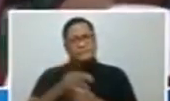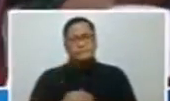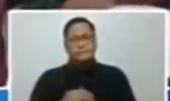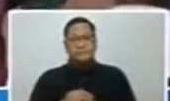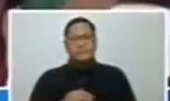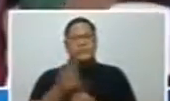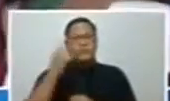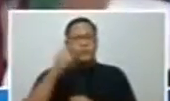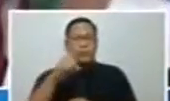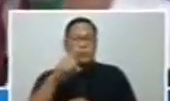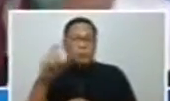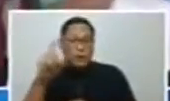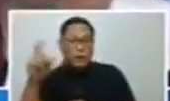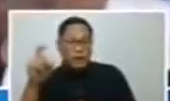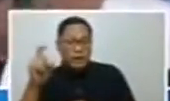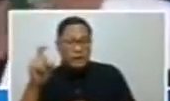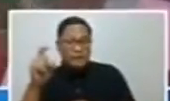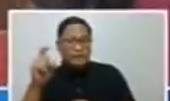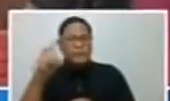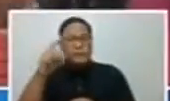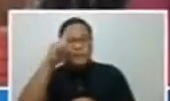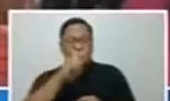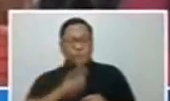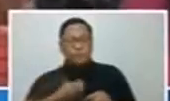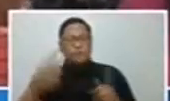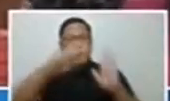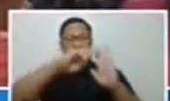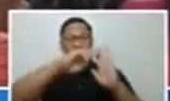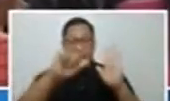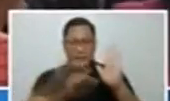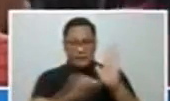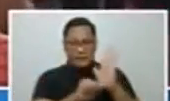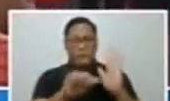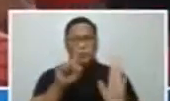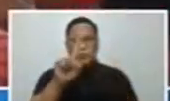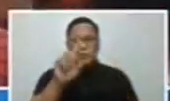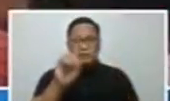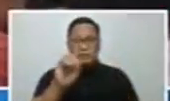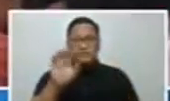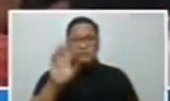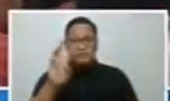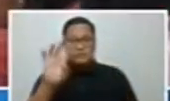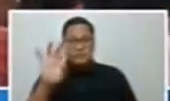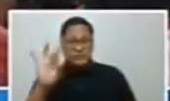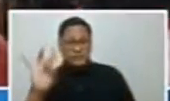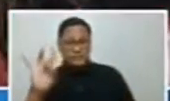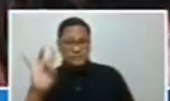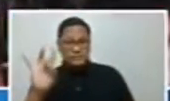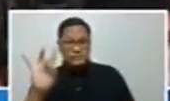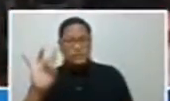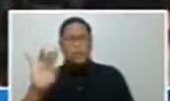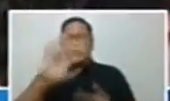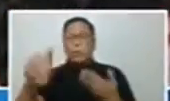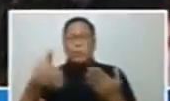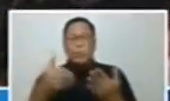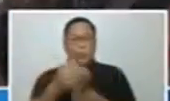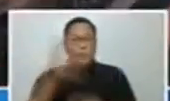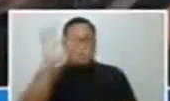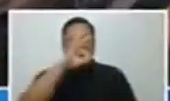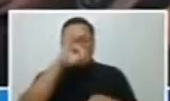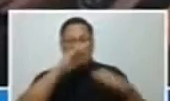kagawaran na magkakaroon sila ng house-to-house delivery ng incentives ngayong may pandemya.